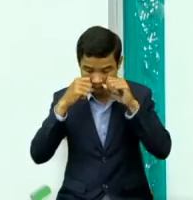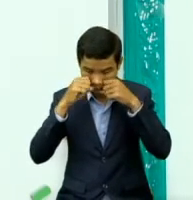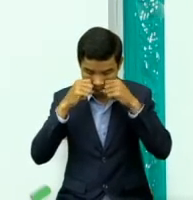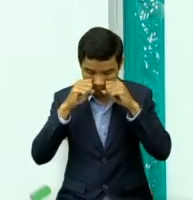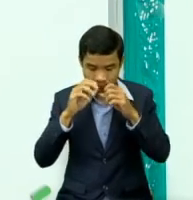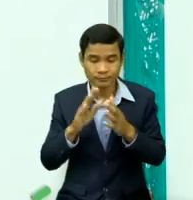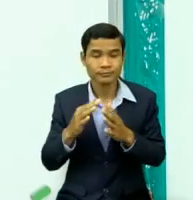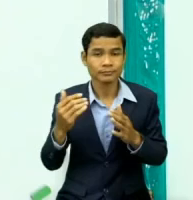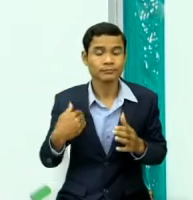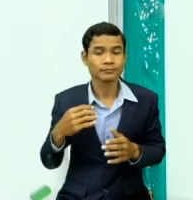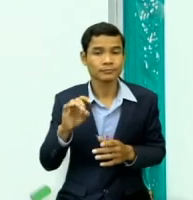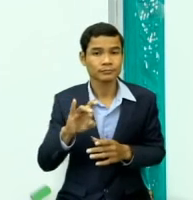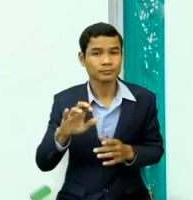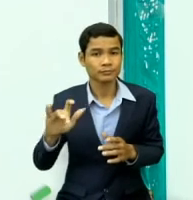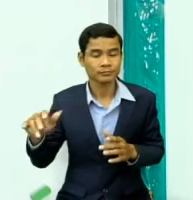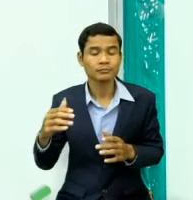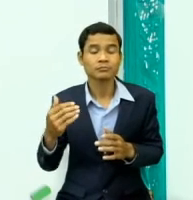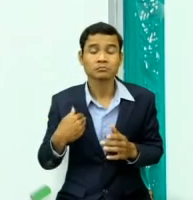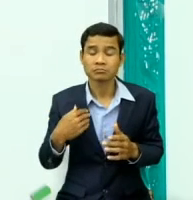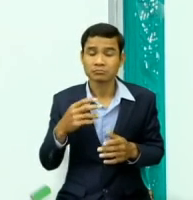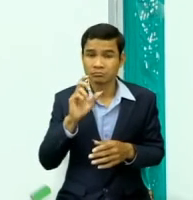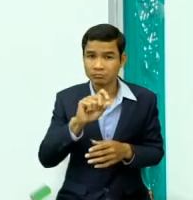sò